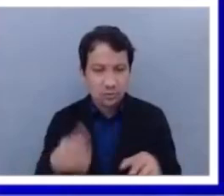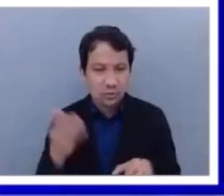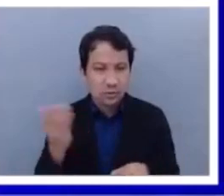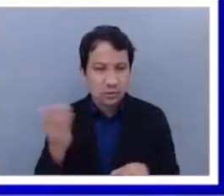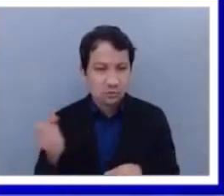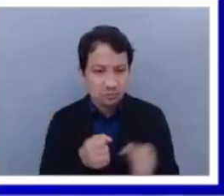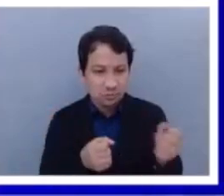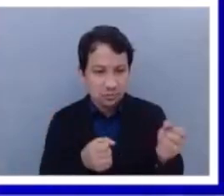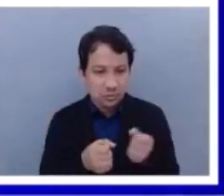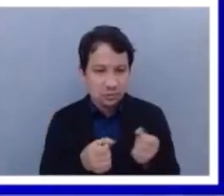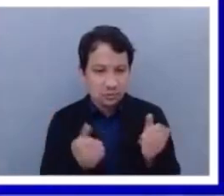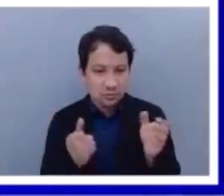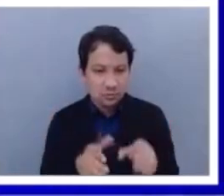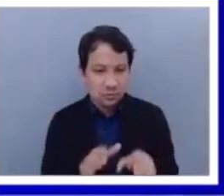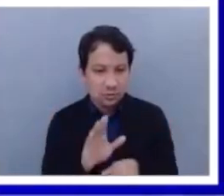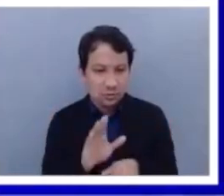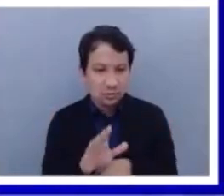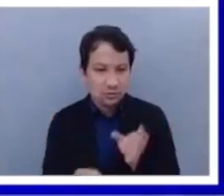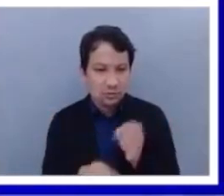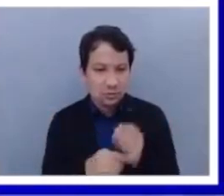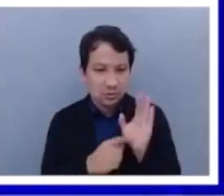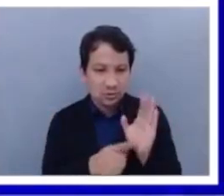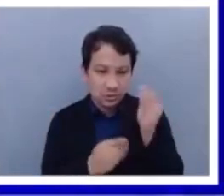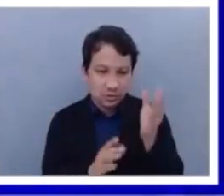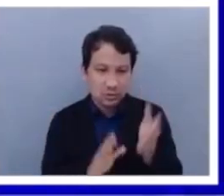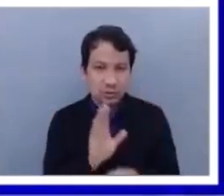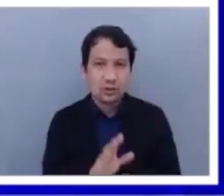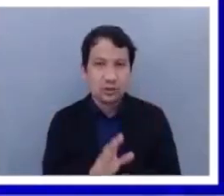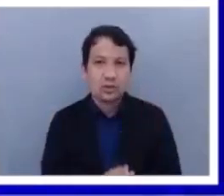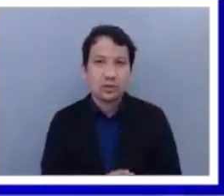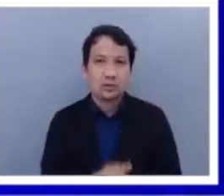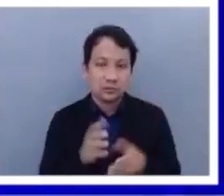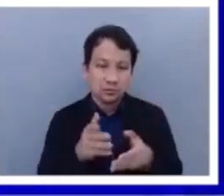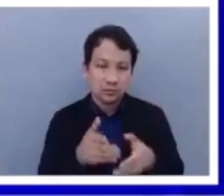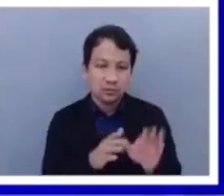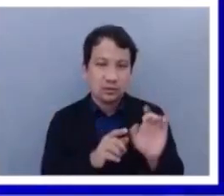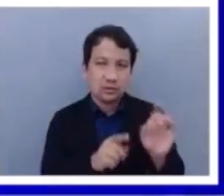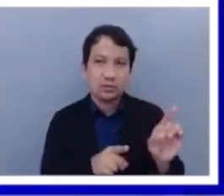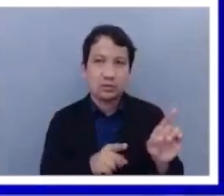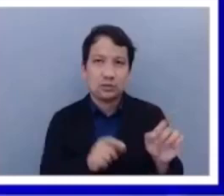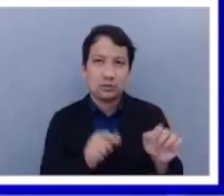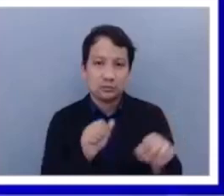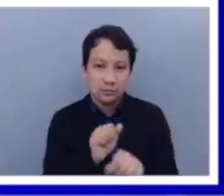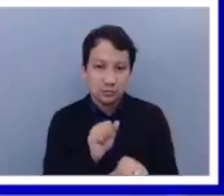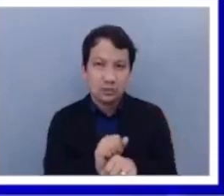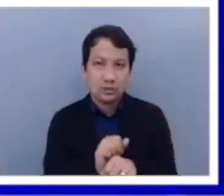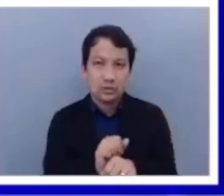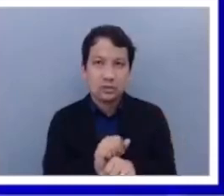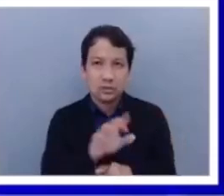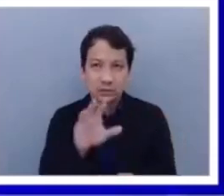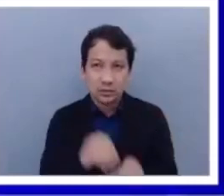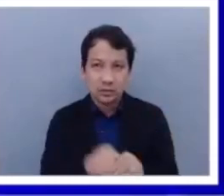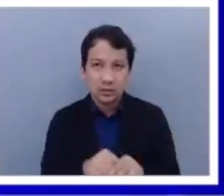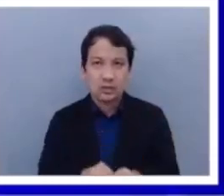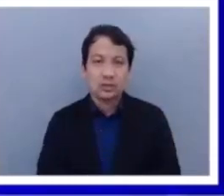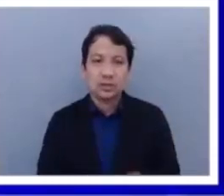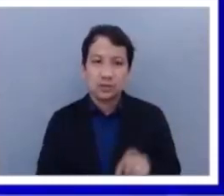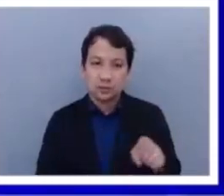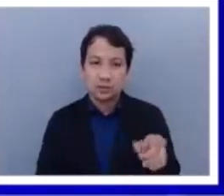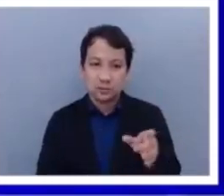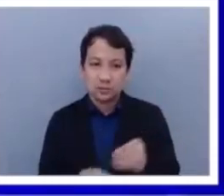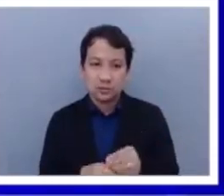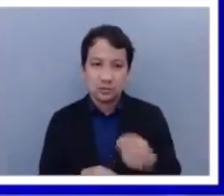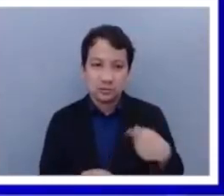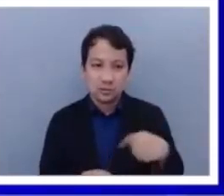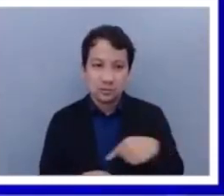ng chance na no na makapagtrabaho. Ang karamihan na pumapasok naman, sabi ko kanina, ang pumapasok na dagdag